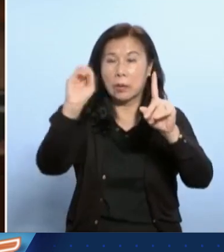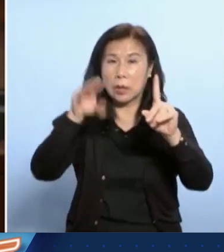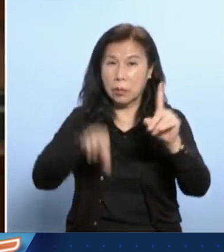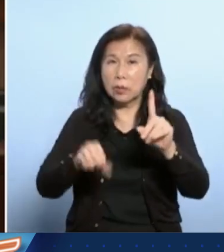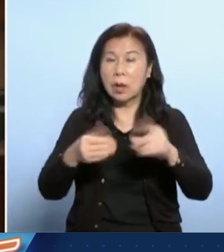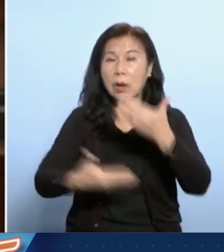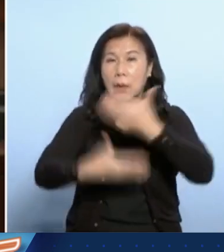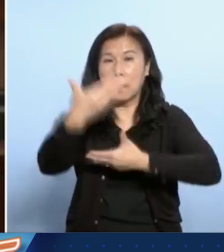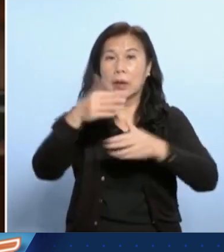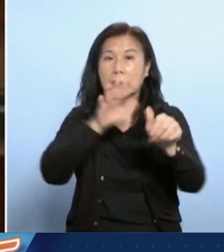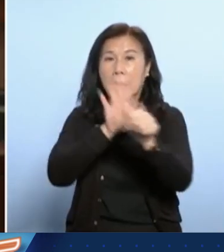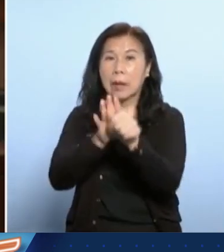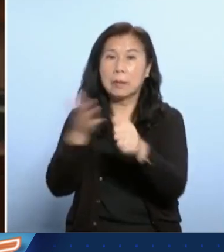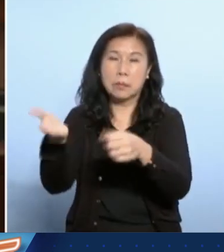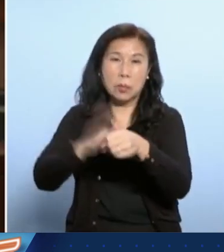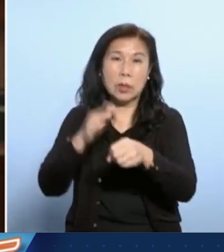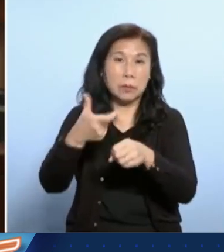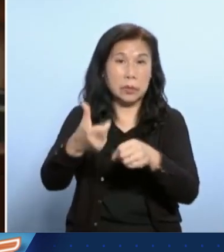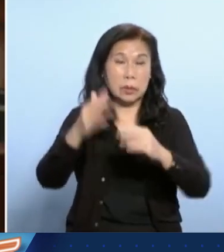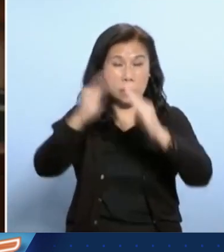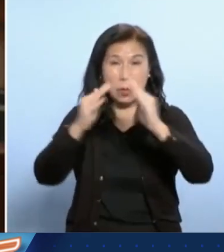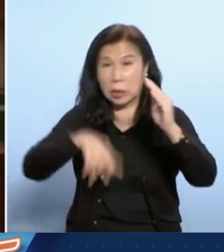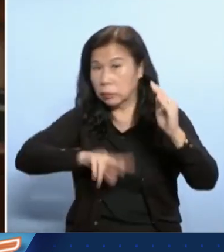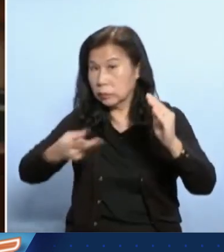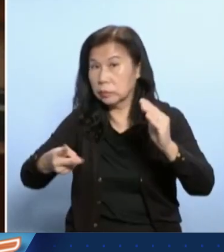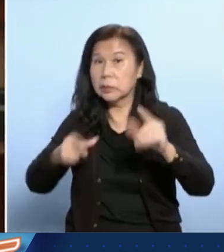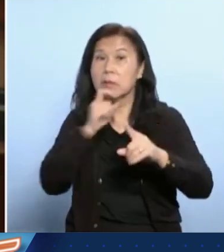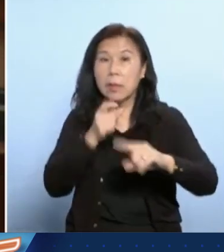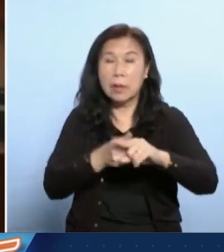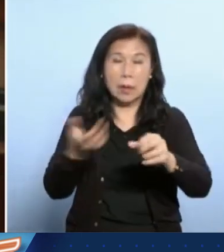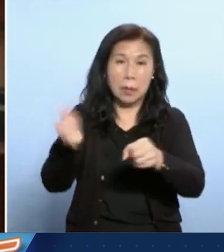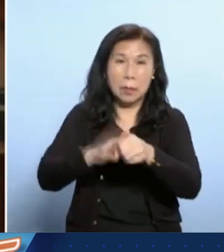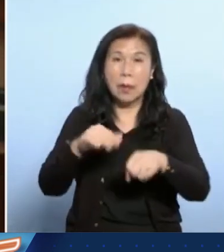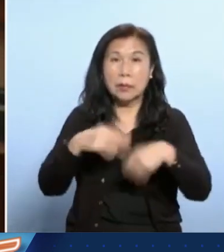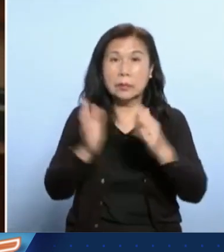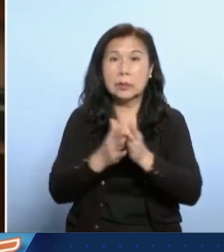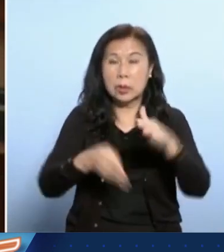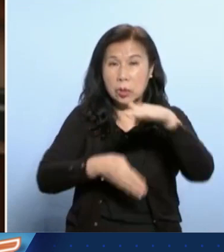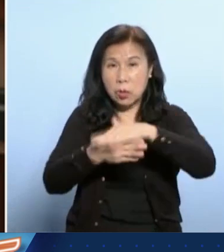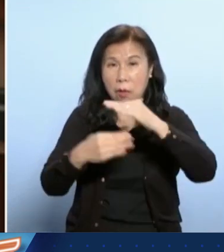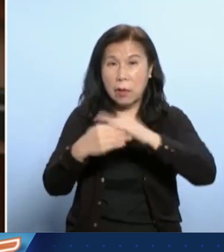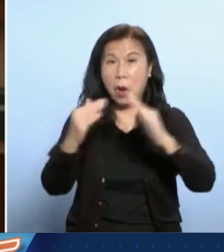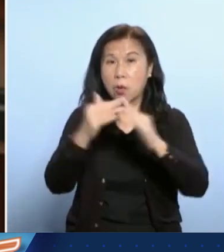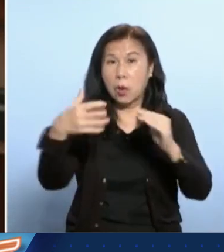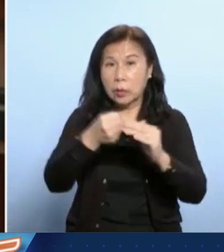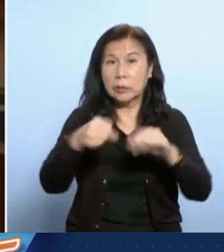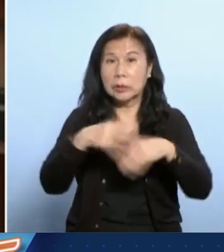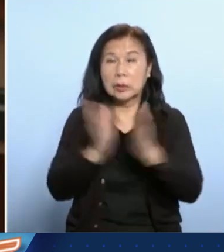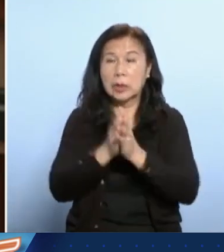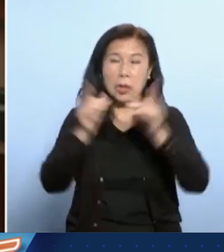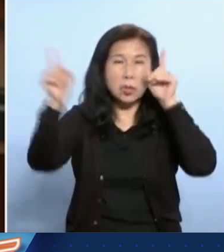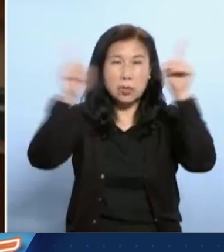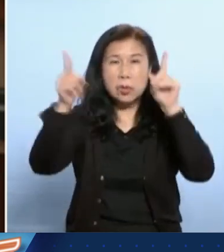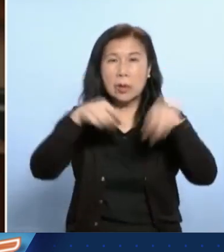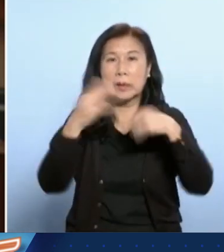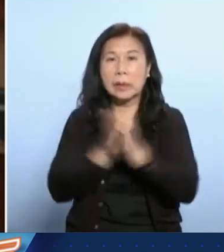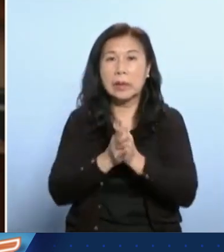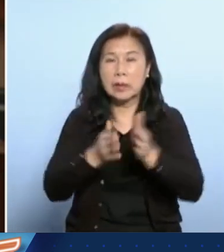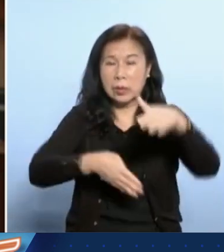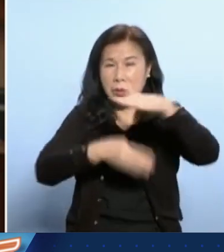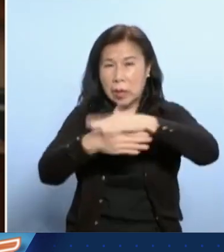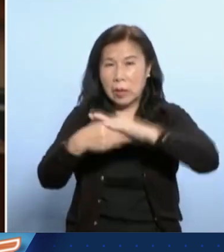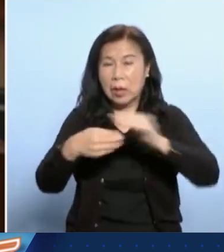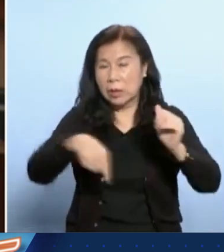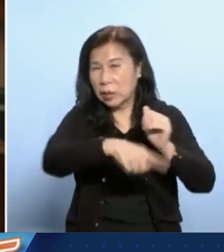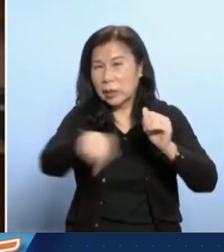都係幫啲大廈維修嘅補貼嚟。當中有呢個補貼咧，其實係補貼咗俾嗰啲劏房嘅業主咧，係佢濫亂咁去間嗰啲